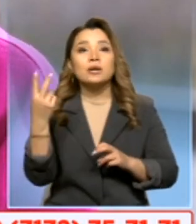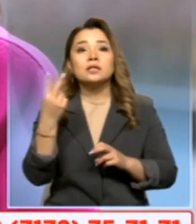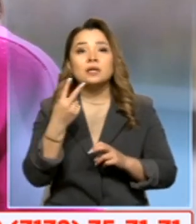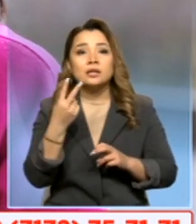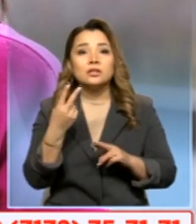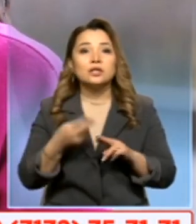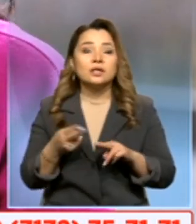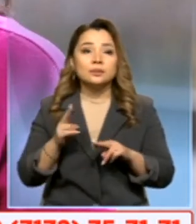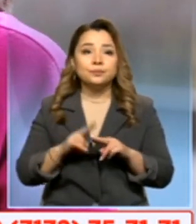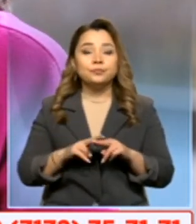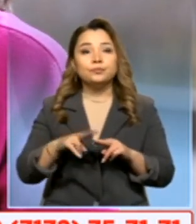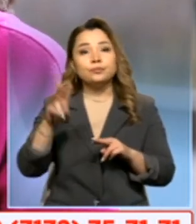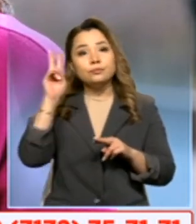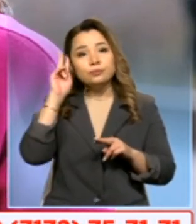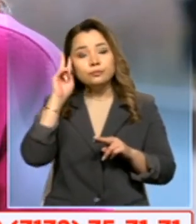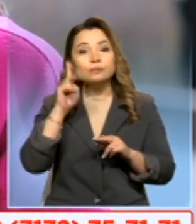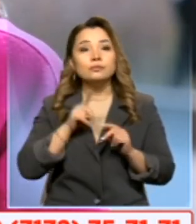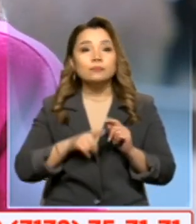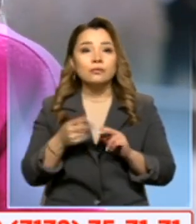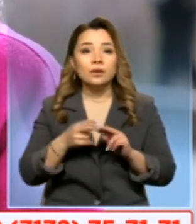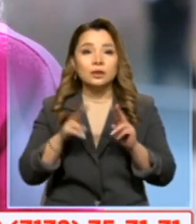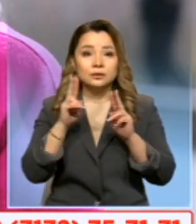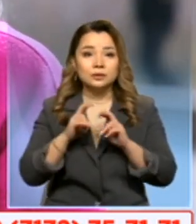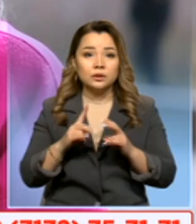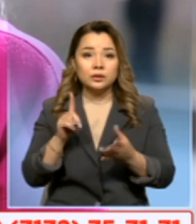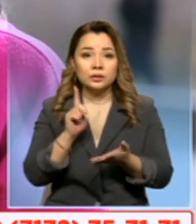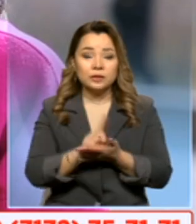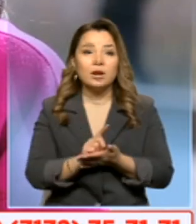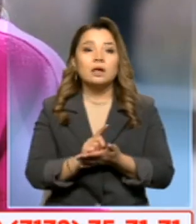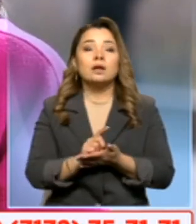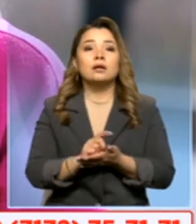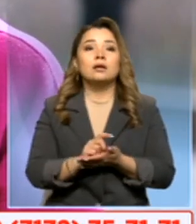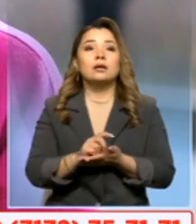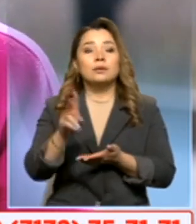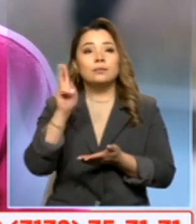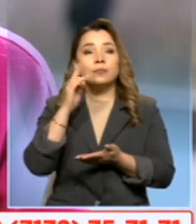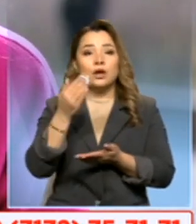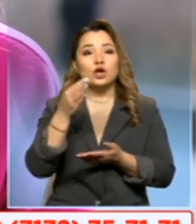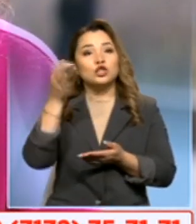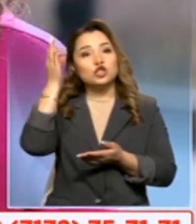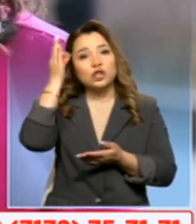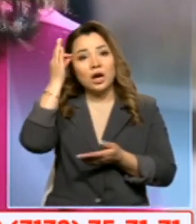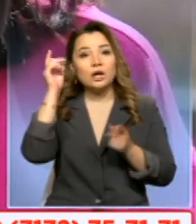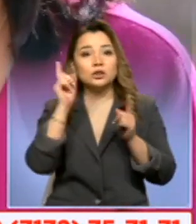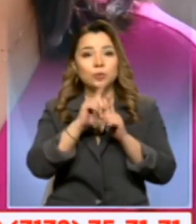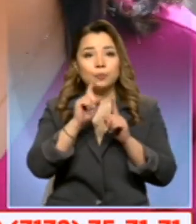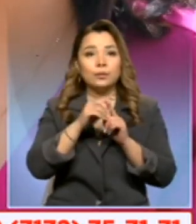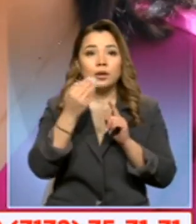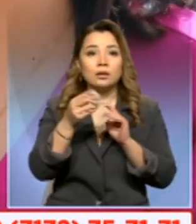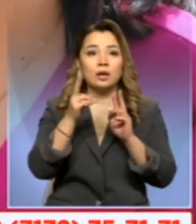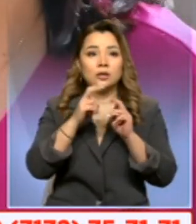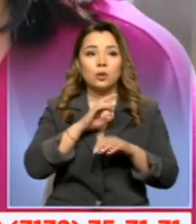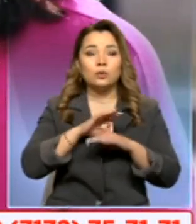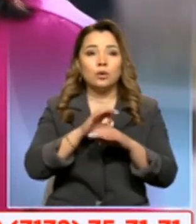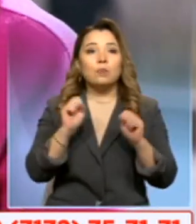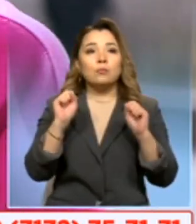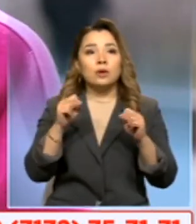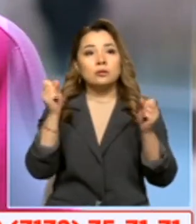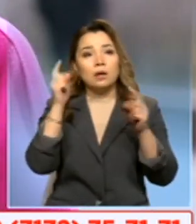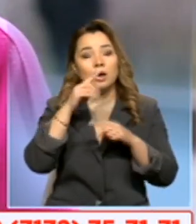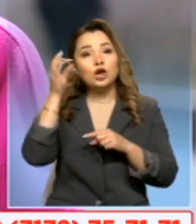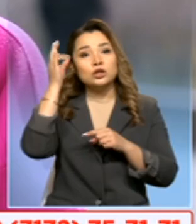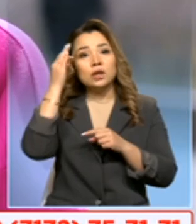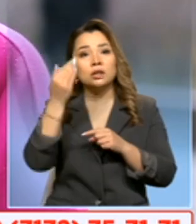екіншіден кіші дәрет зерттеуі, үшіншіден шашта масс спектрометрия арқылы білуге болады.